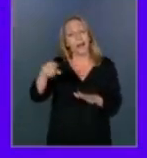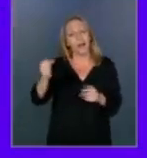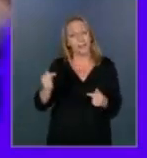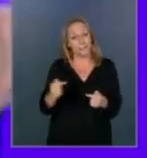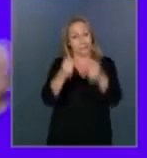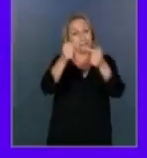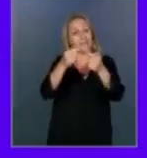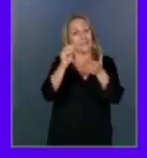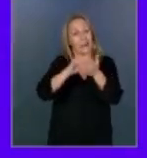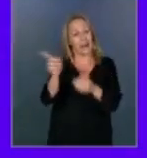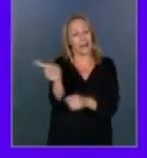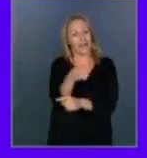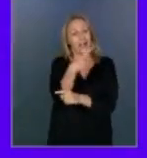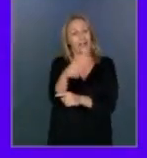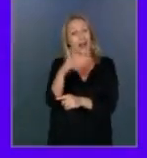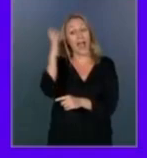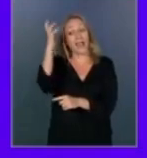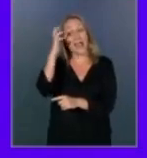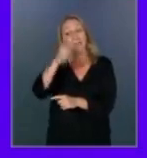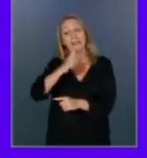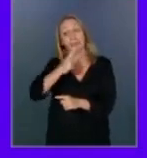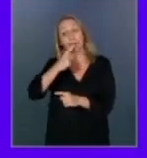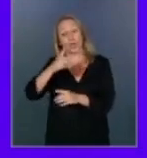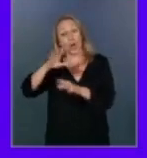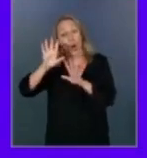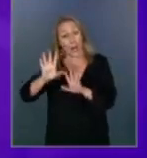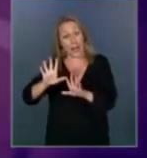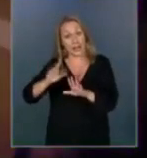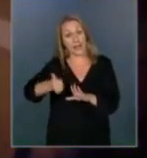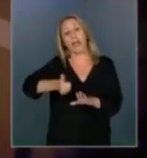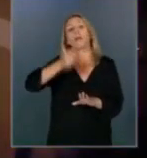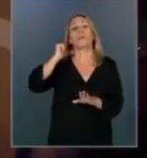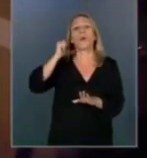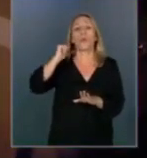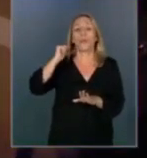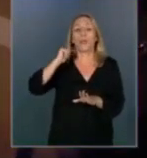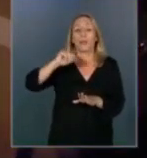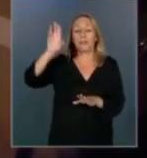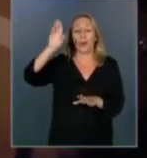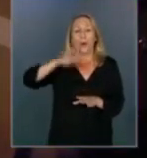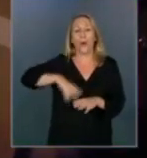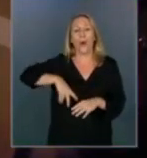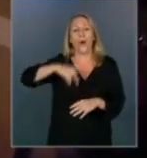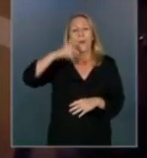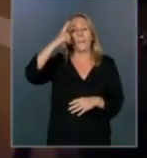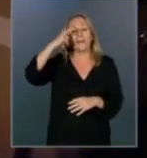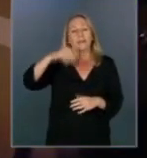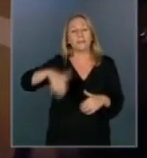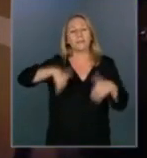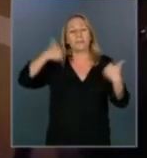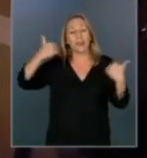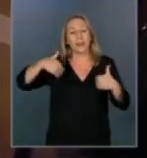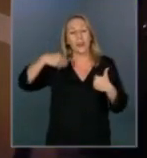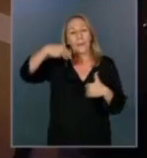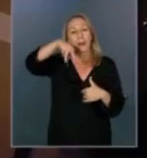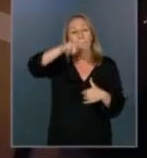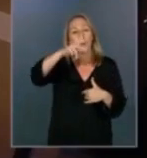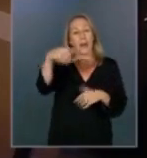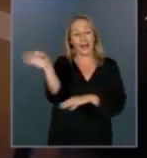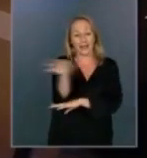Ενώ όλα μας τα λέει η επιστημονική κοινότητα, βγήκε προχθές ο κατά τα άλλα εξαίρετος ηθοποιός και σκηνοθέτης, ο κ. Μαρκουλάκης,